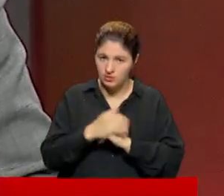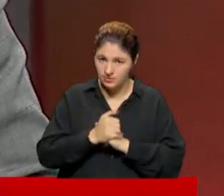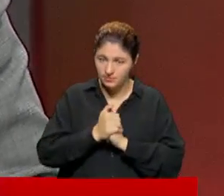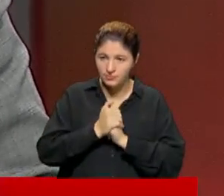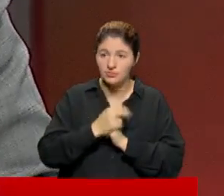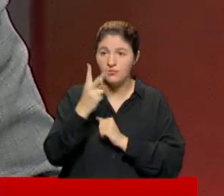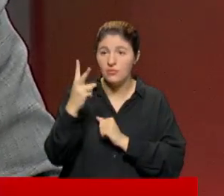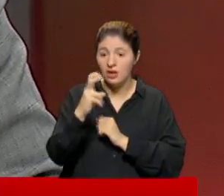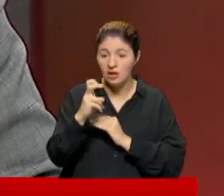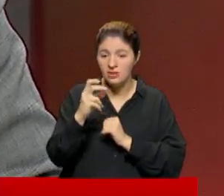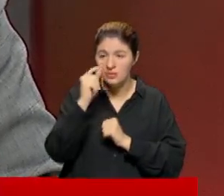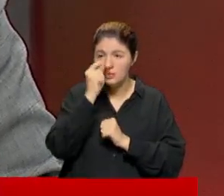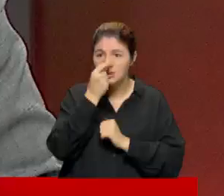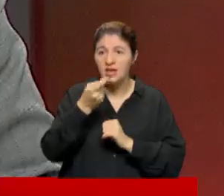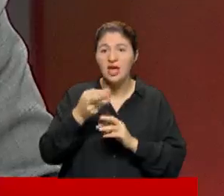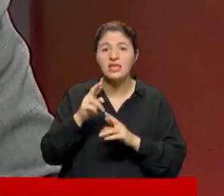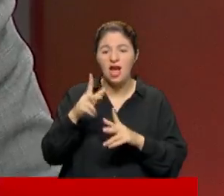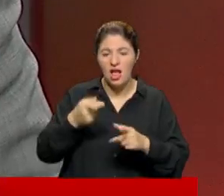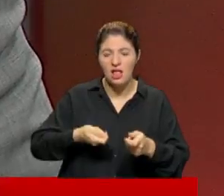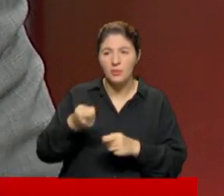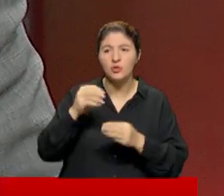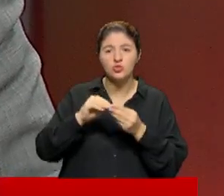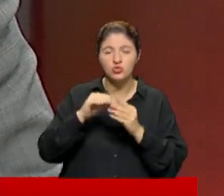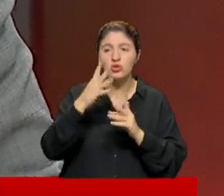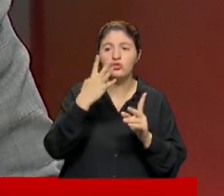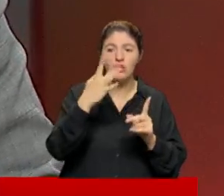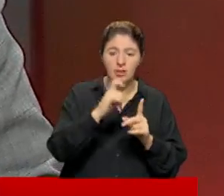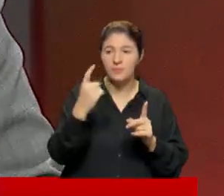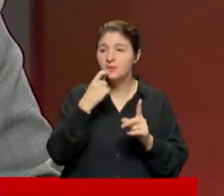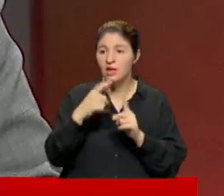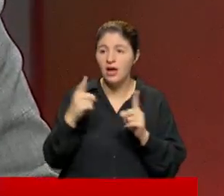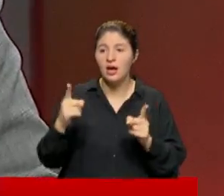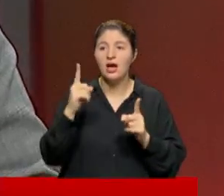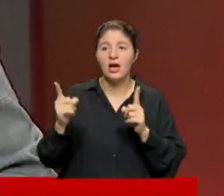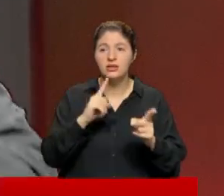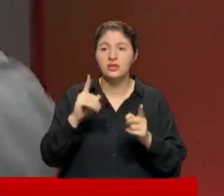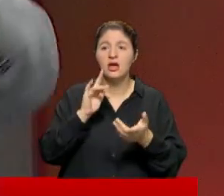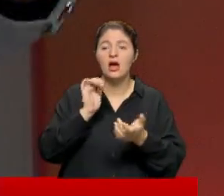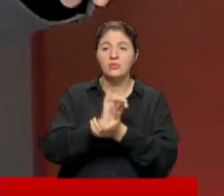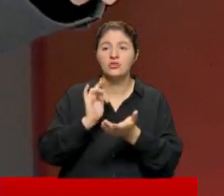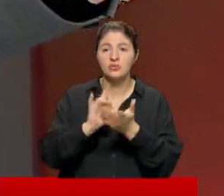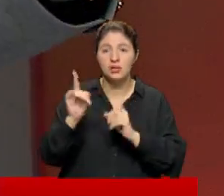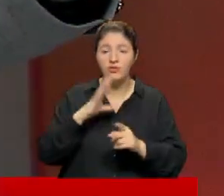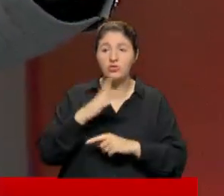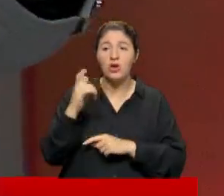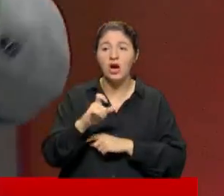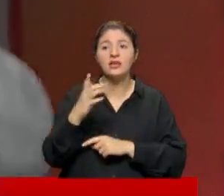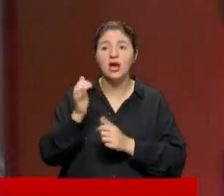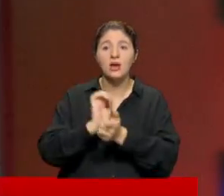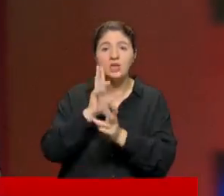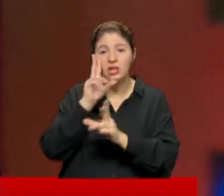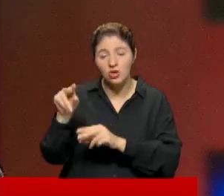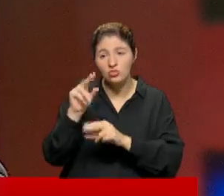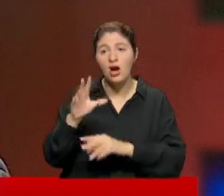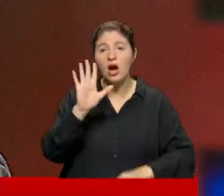Evet tam 2 aydır basit yaralama suçundan 4 Ayla 1 yıl arasında hapis cezasıyla yargılanıyor 4 aydır hapiste